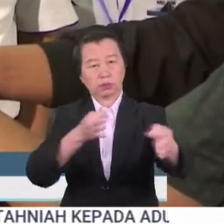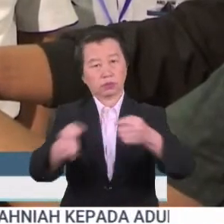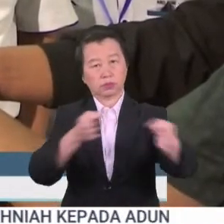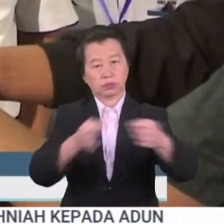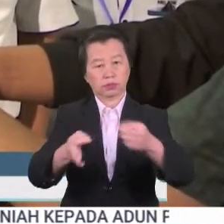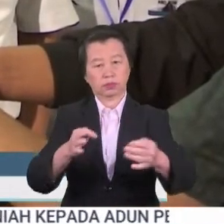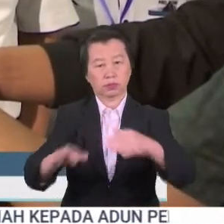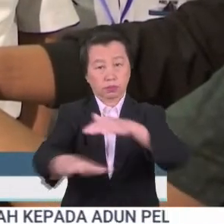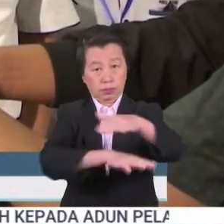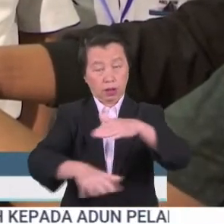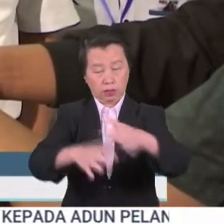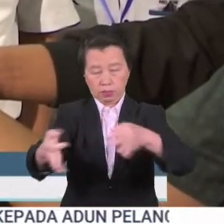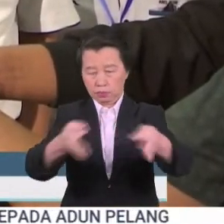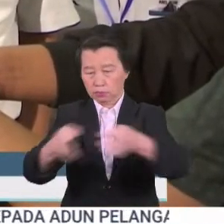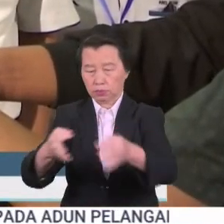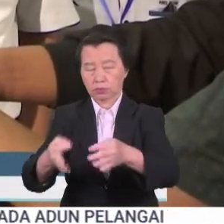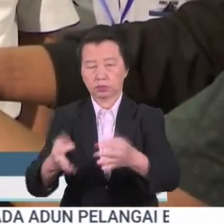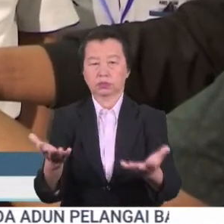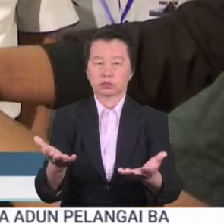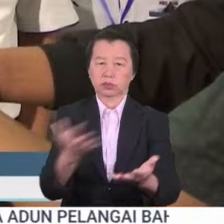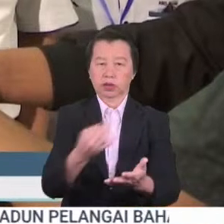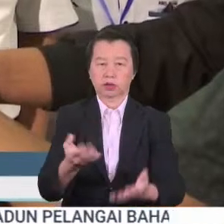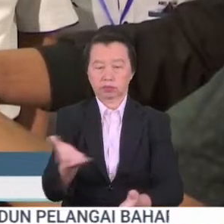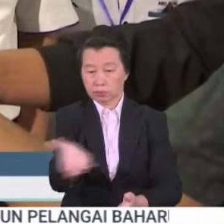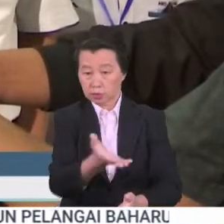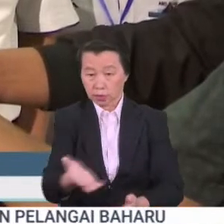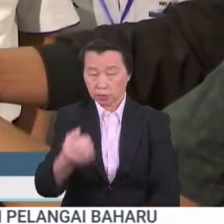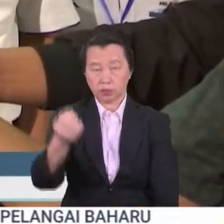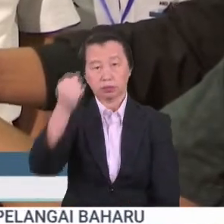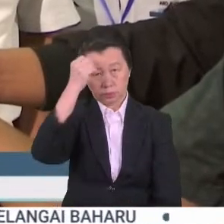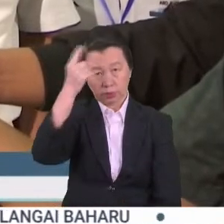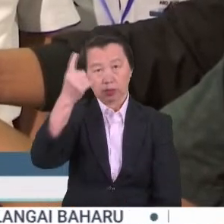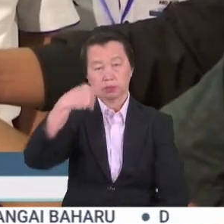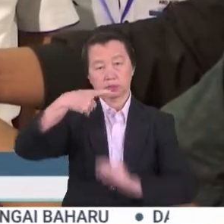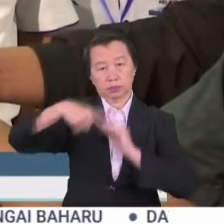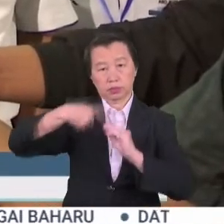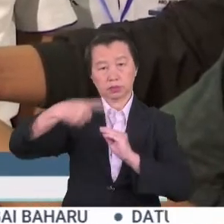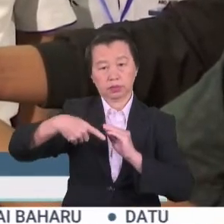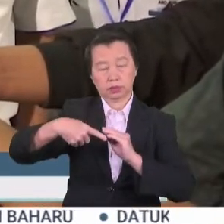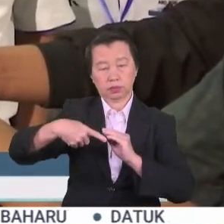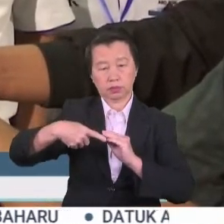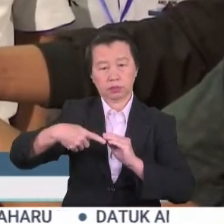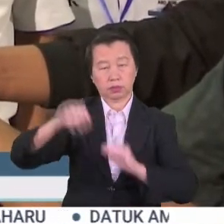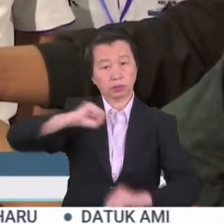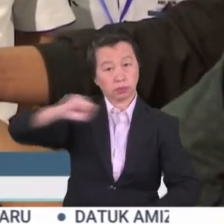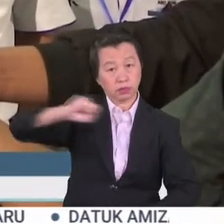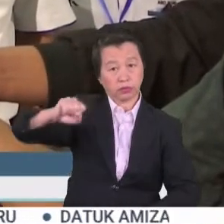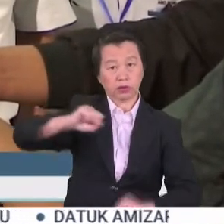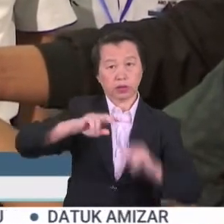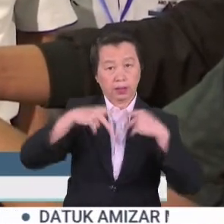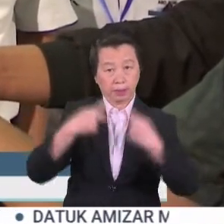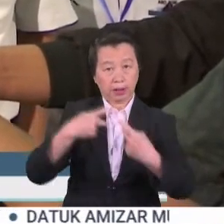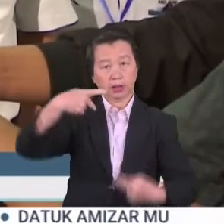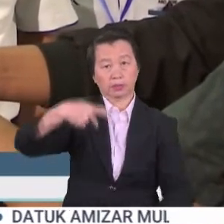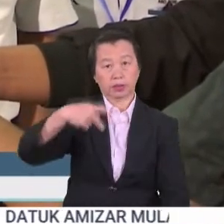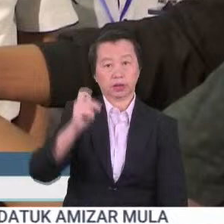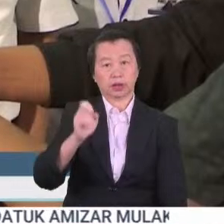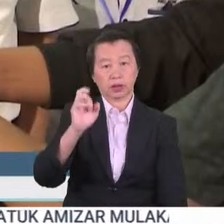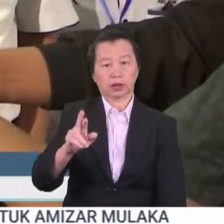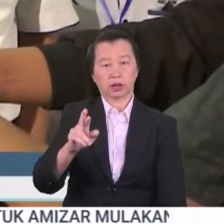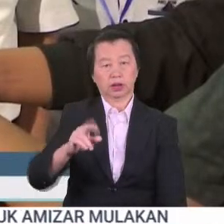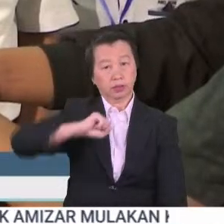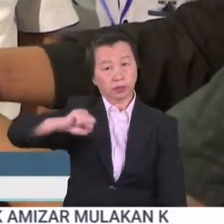akar umbi supaya mereka ini memahami tentang e perjuangan Pati perjuangan